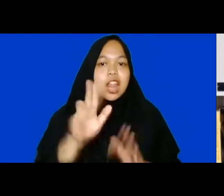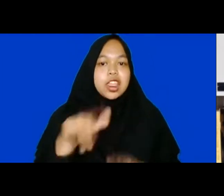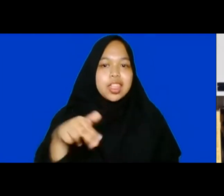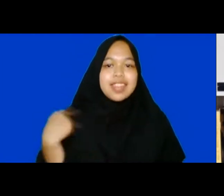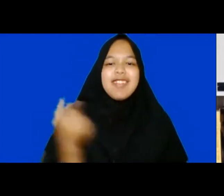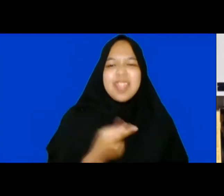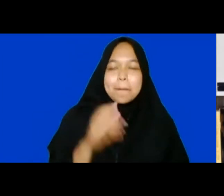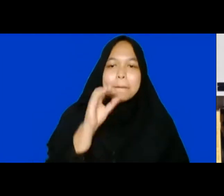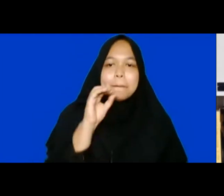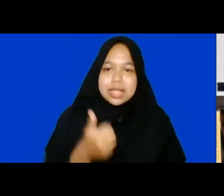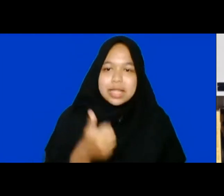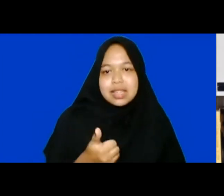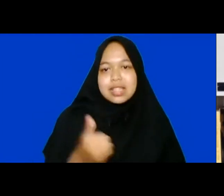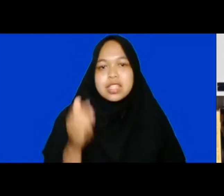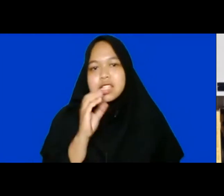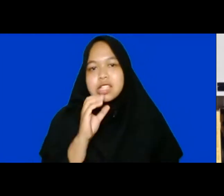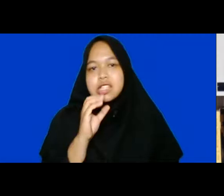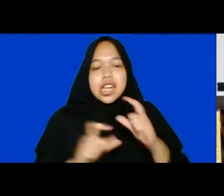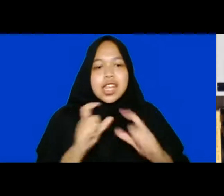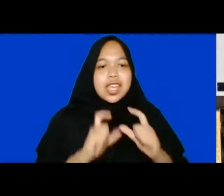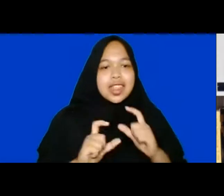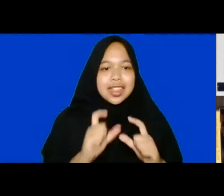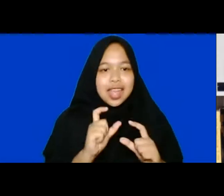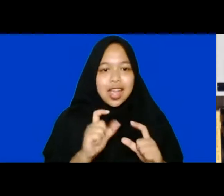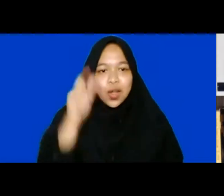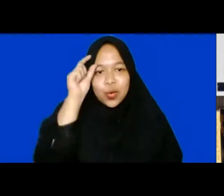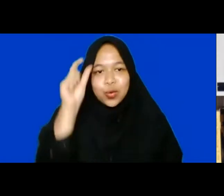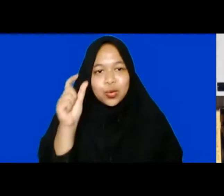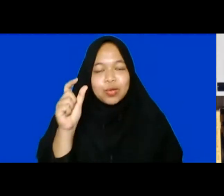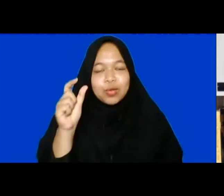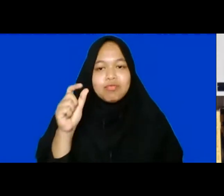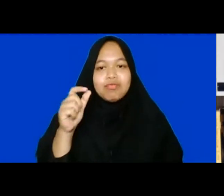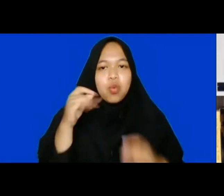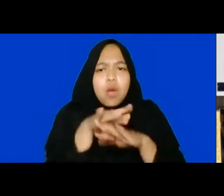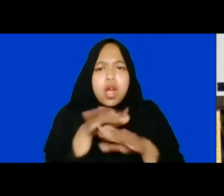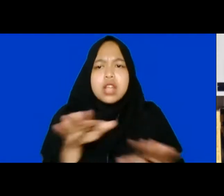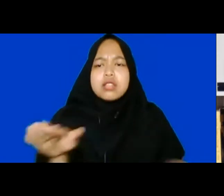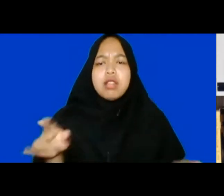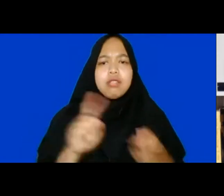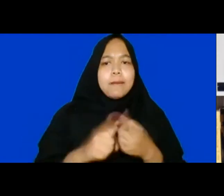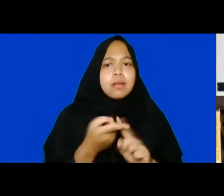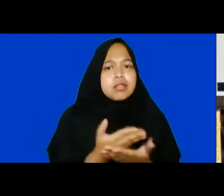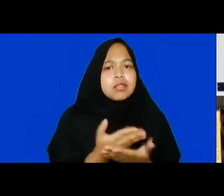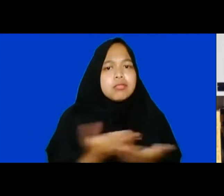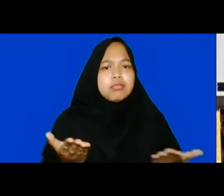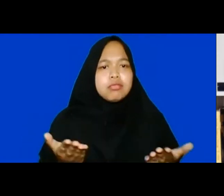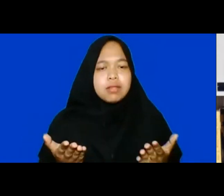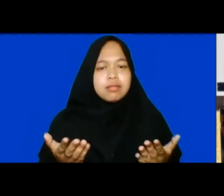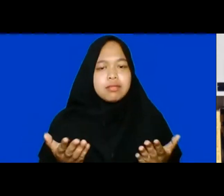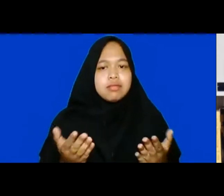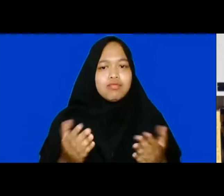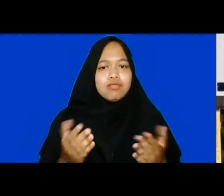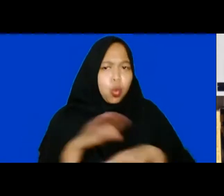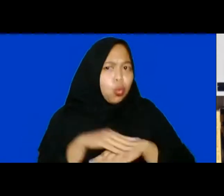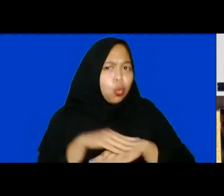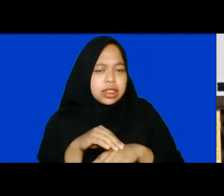bisa menjadi wawasan bagi adik-adik yang ada di sini. Tidak hanya kulit itu tidak hanya sekedar membuat dompet, membuat tas